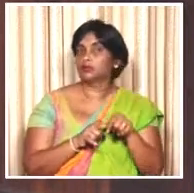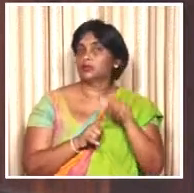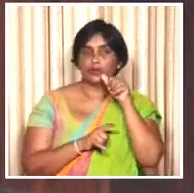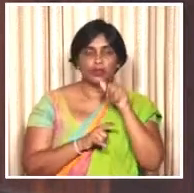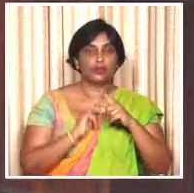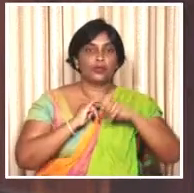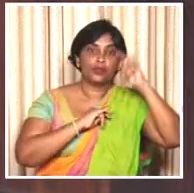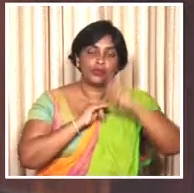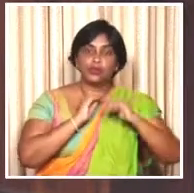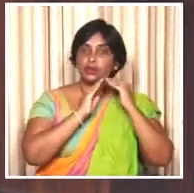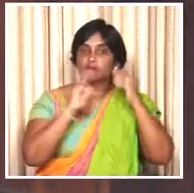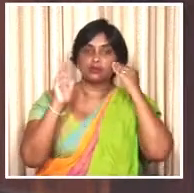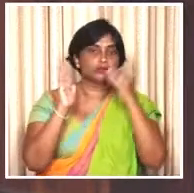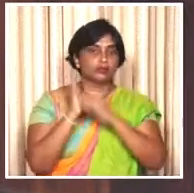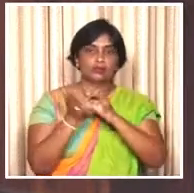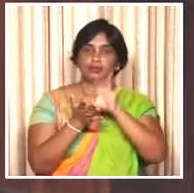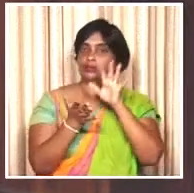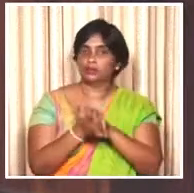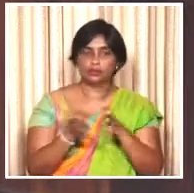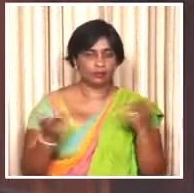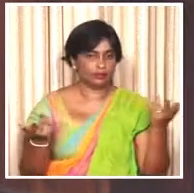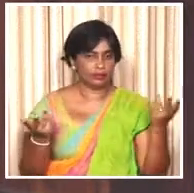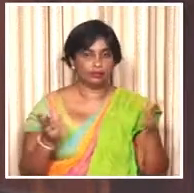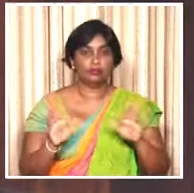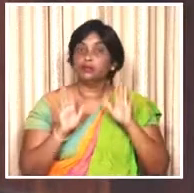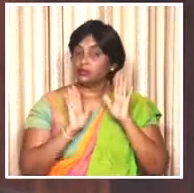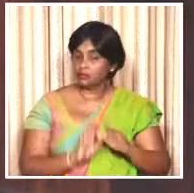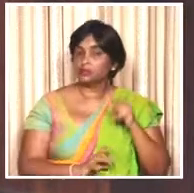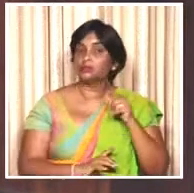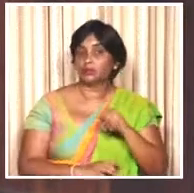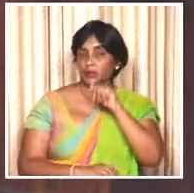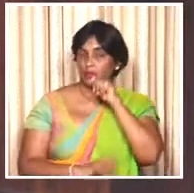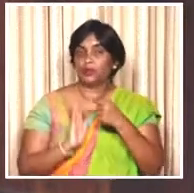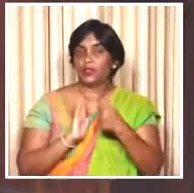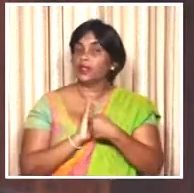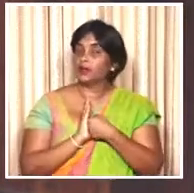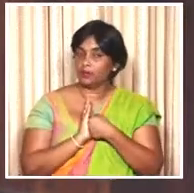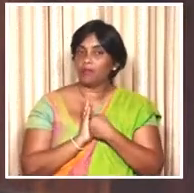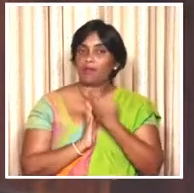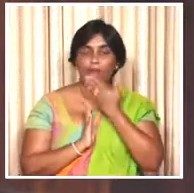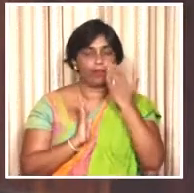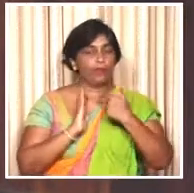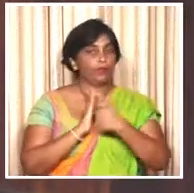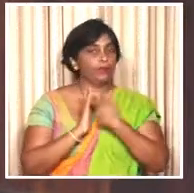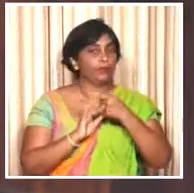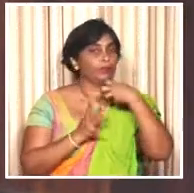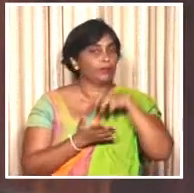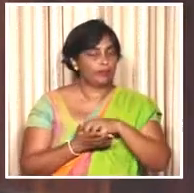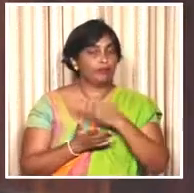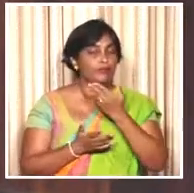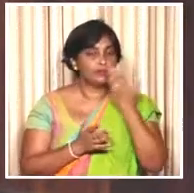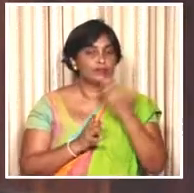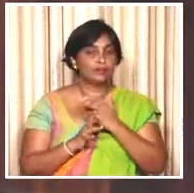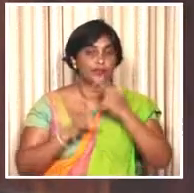කවදාකවත් විශ්වවිද්‍යාල පිළිබඳව සඳහන් වෙලා නැහැ. එහෙම වුණොත් අත වශයෙන් නැගිනිහිර පුළුවන් නැගිනිහිර පළාතේ පුළුවන්